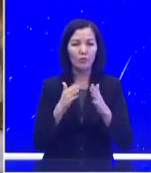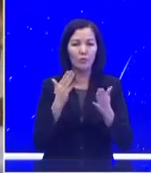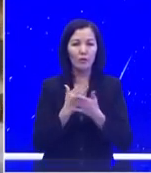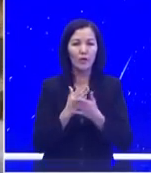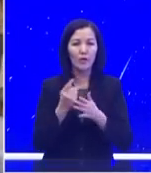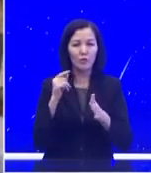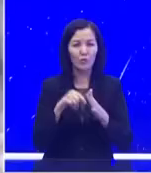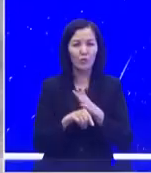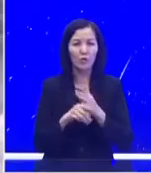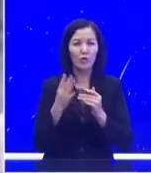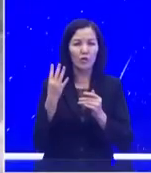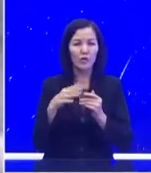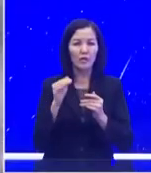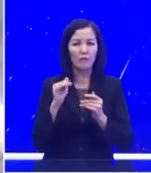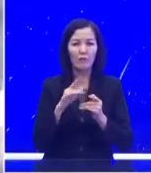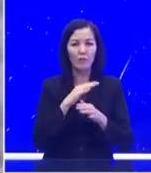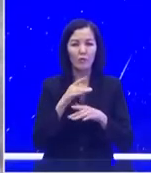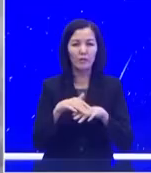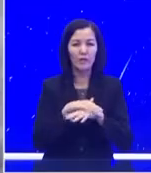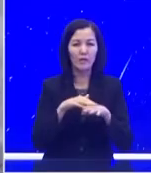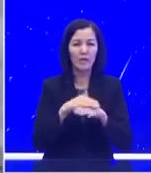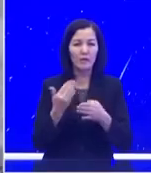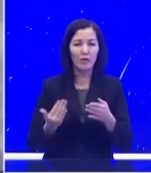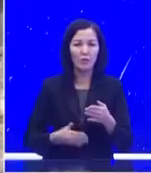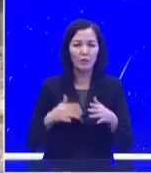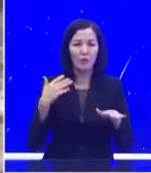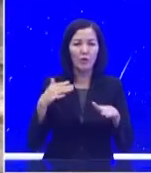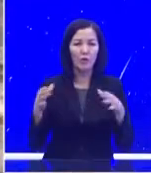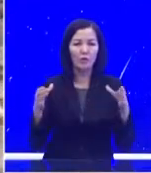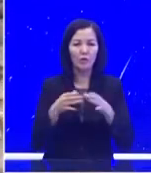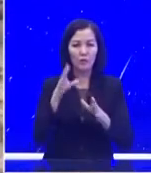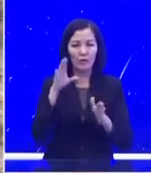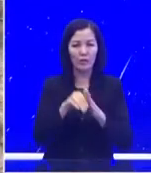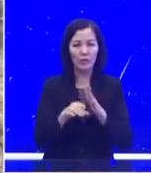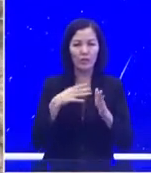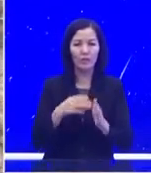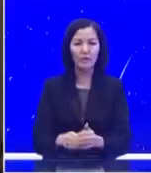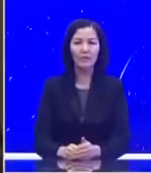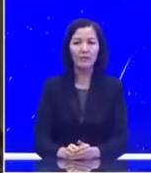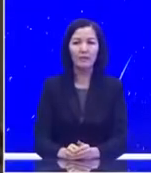үй бар. Оның ішінде 40 000-нан көбі халықтың әлеуметтік осал топтарына жатады.